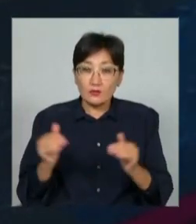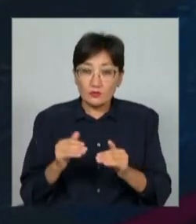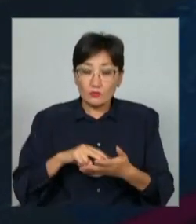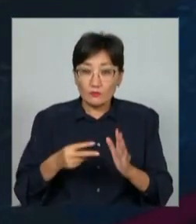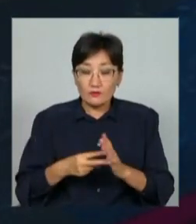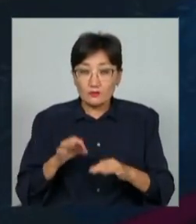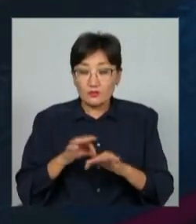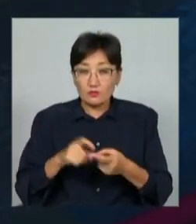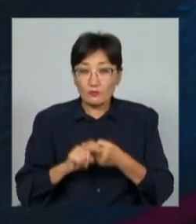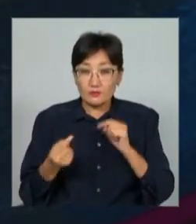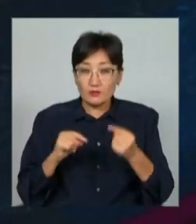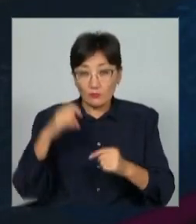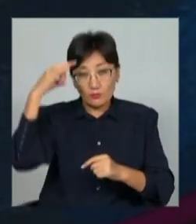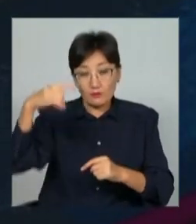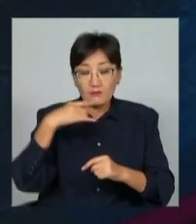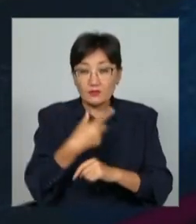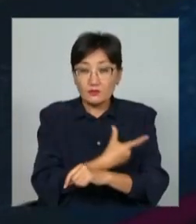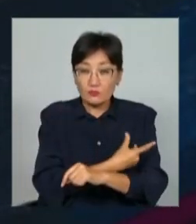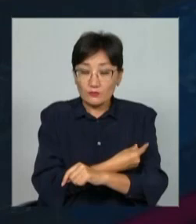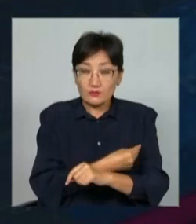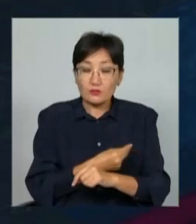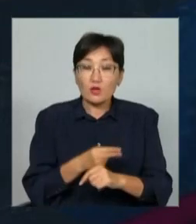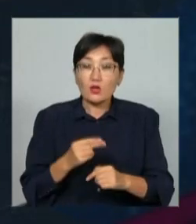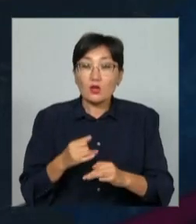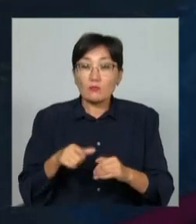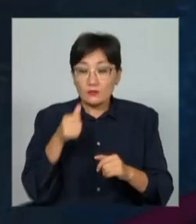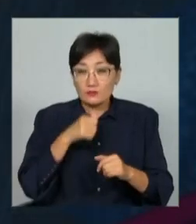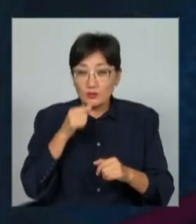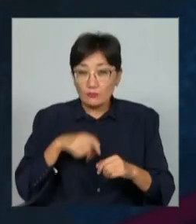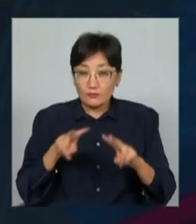кейін коронавирусқа қарсы қазақстандық Касковакпи вакцинасы